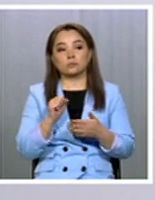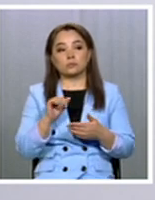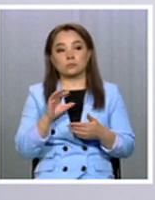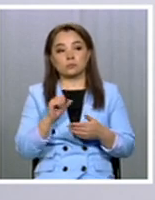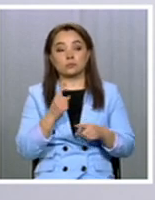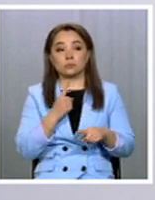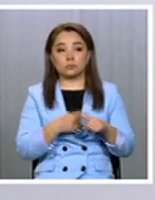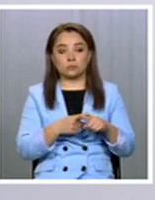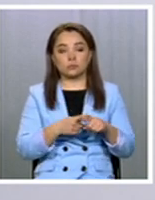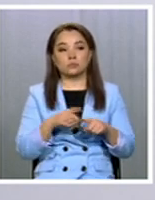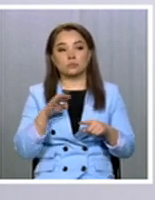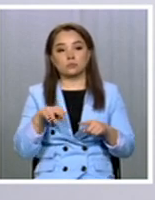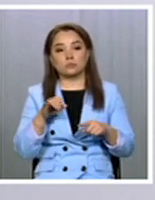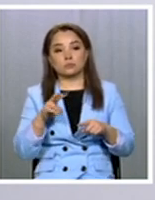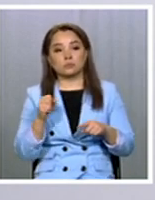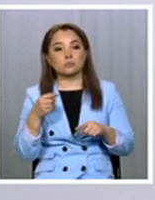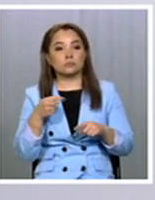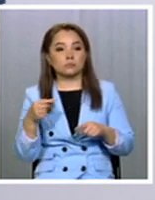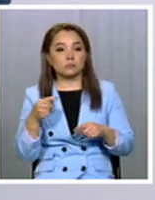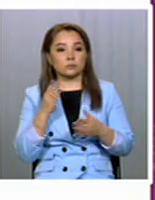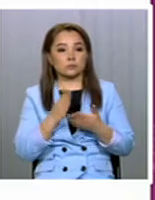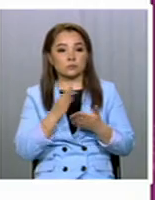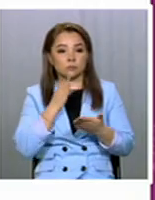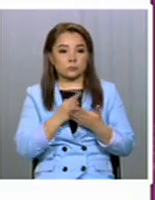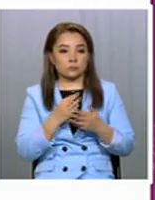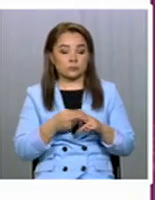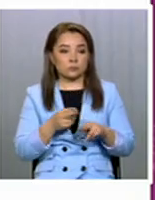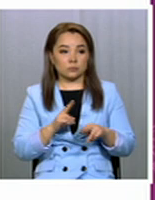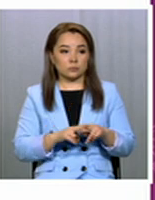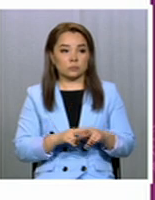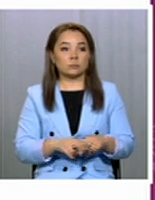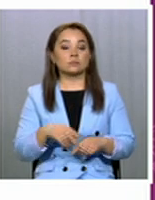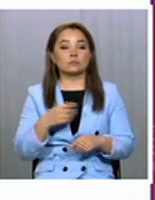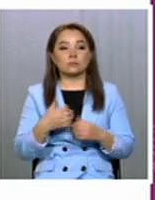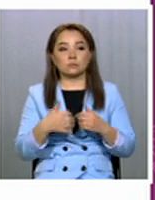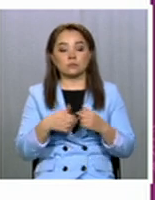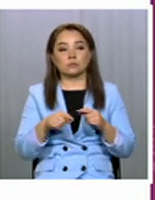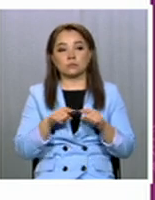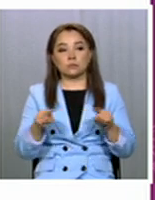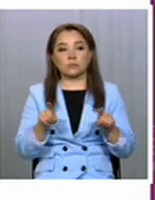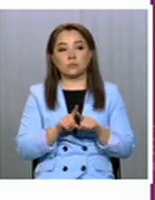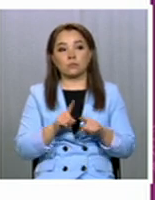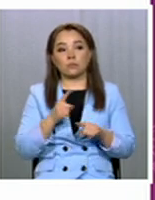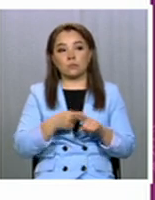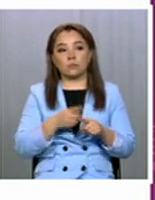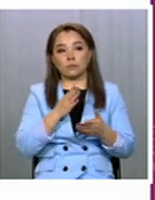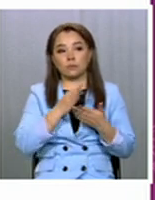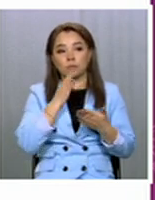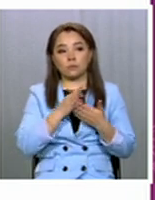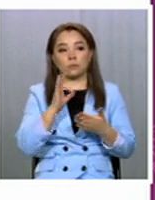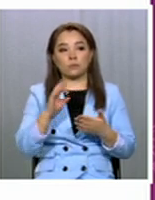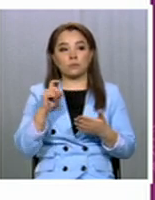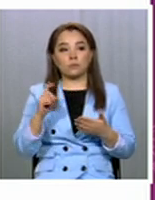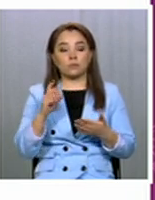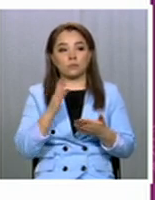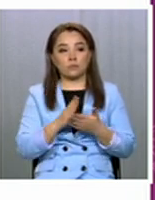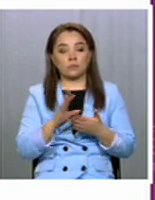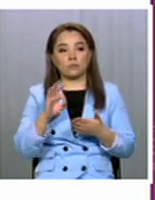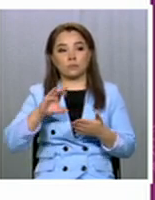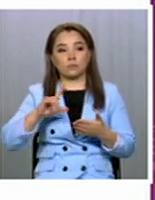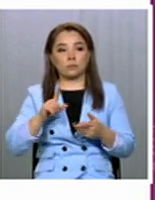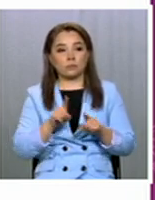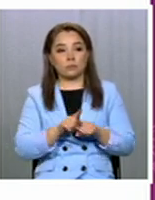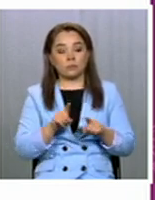болады, ординаттары теріс болады. Енді аралықта орналасқан, мысалға, OX осінің бойында